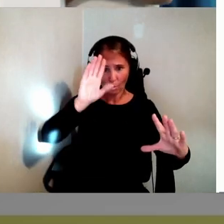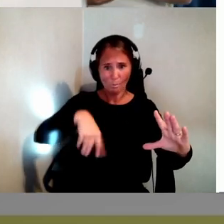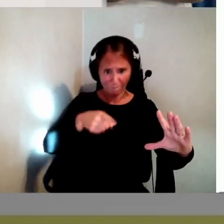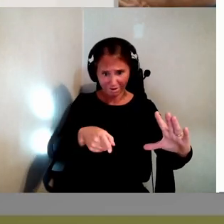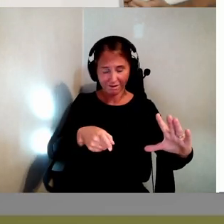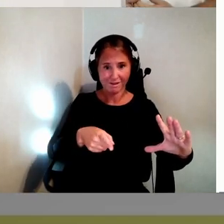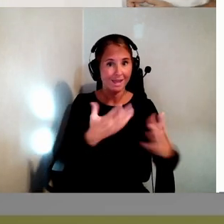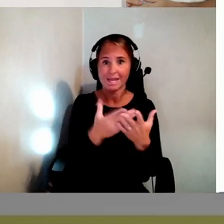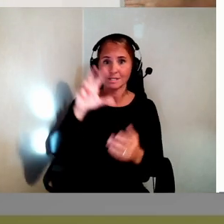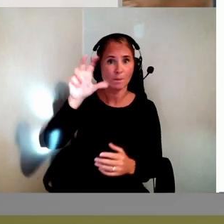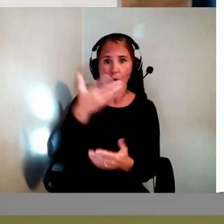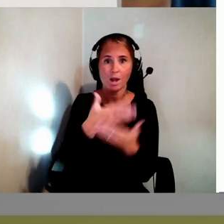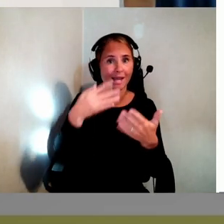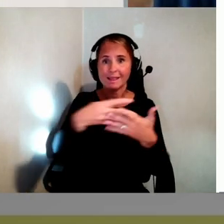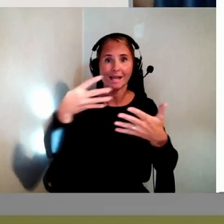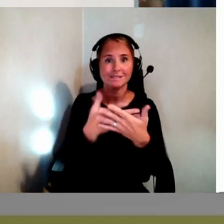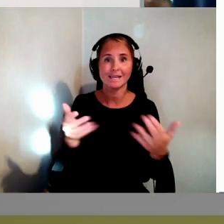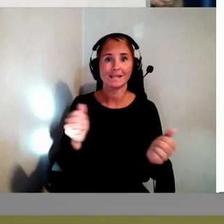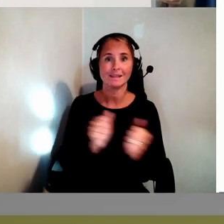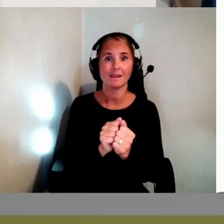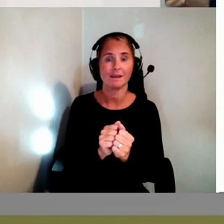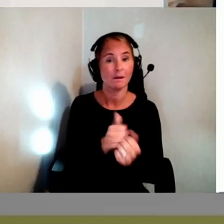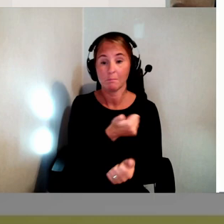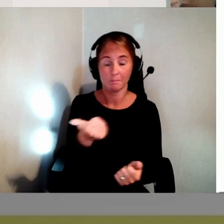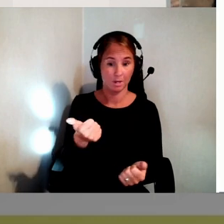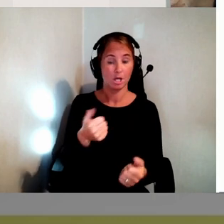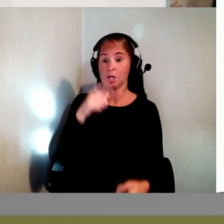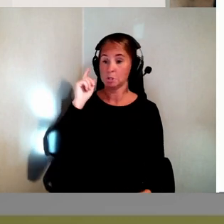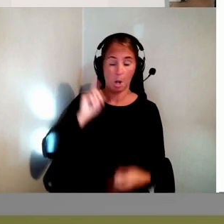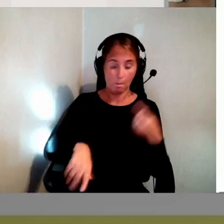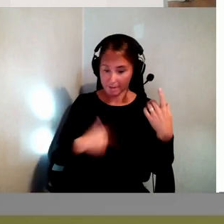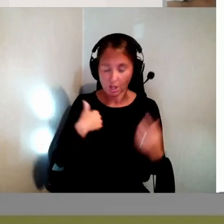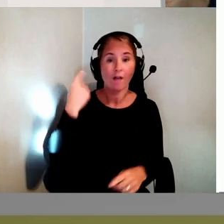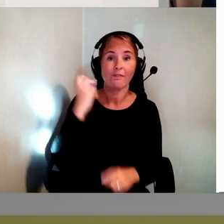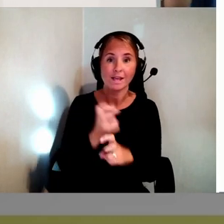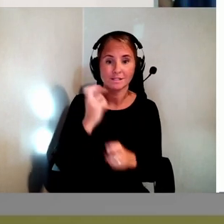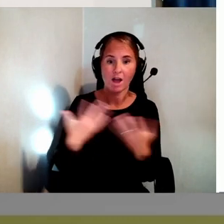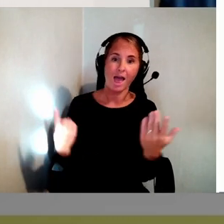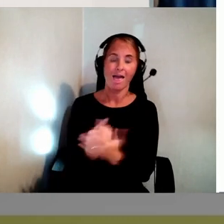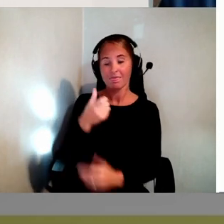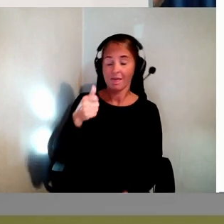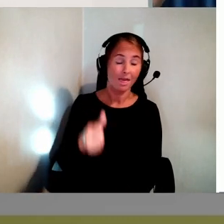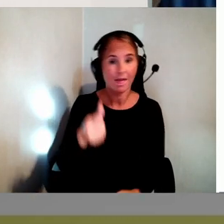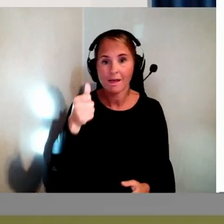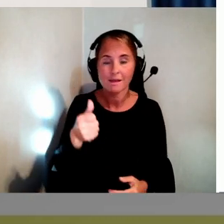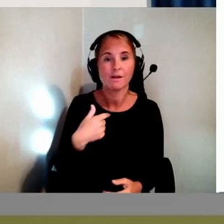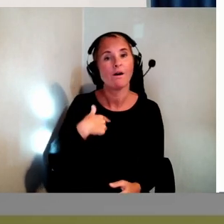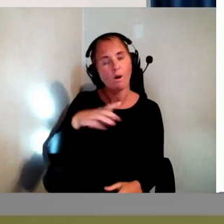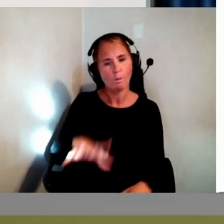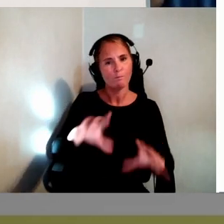ingen symbol ingen text ingenting Det var mest slumpen att jag testar vad händer nu då Jag trodde först att det var bara en plastbit